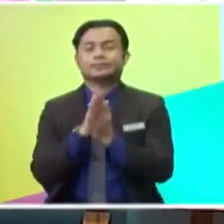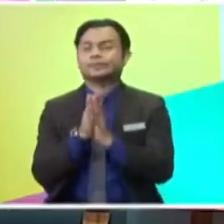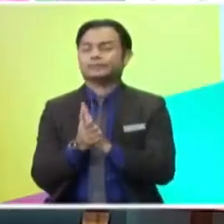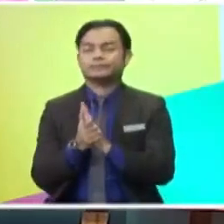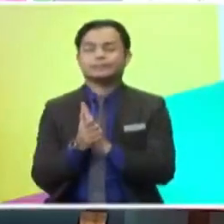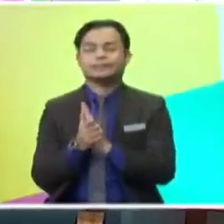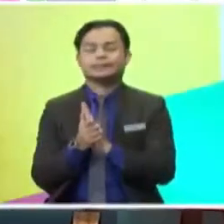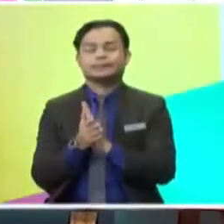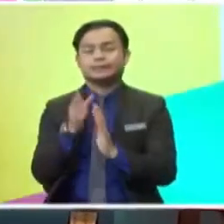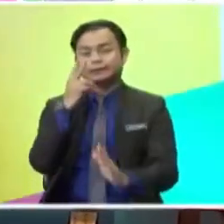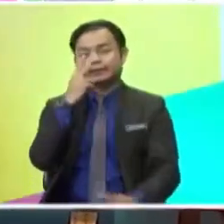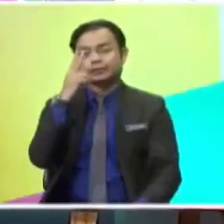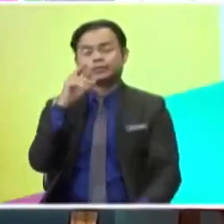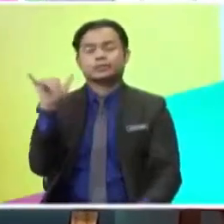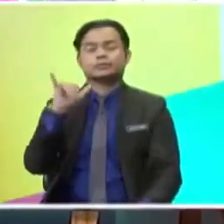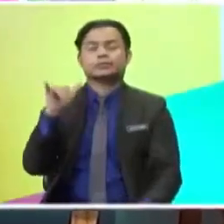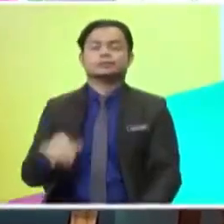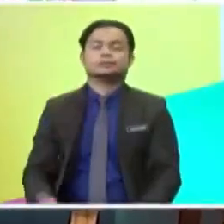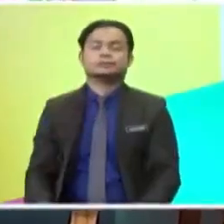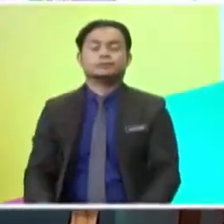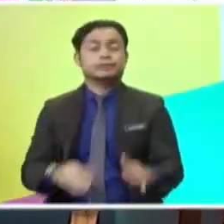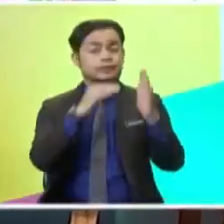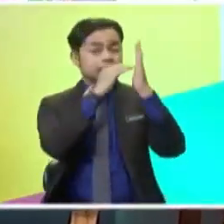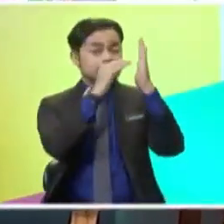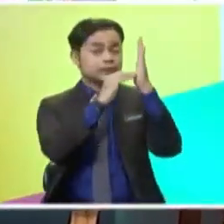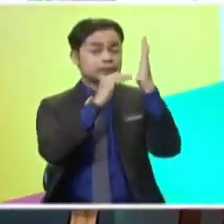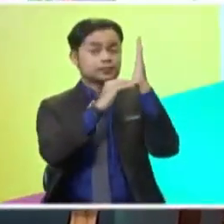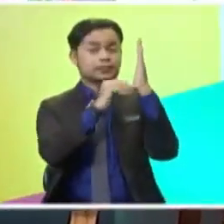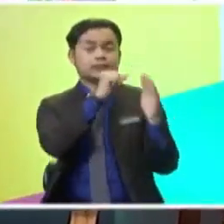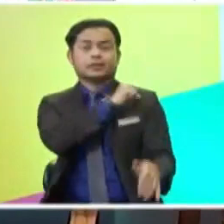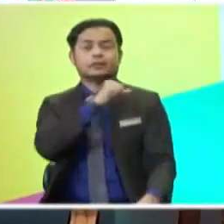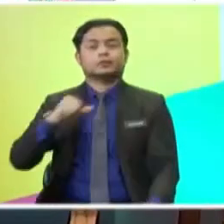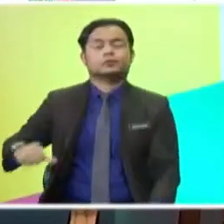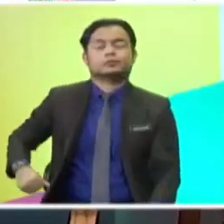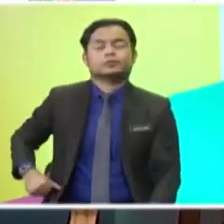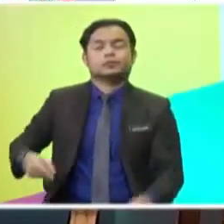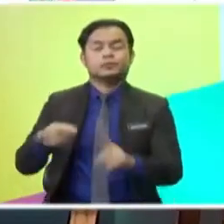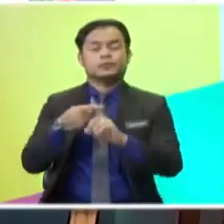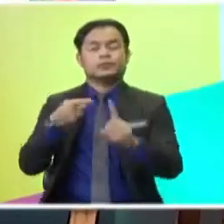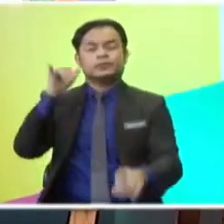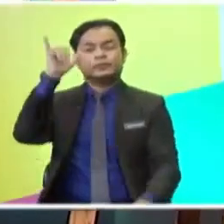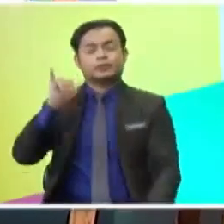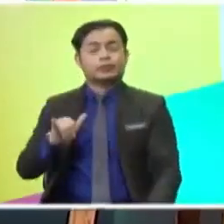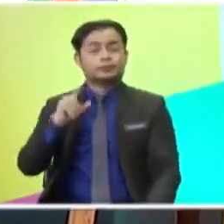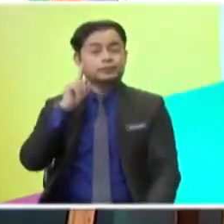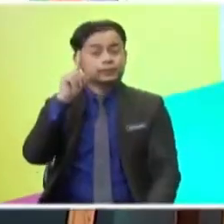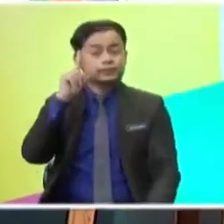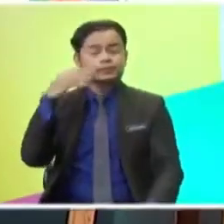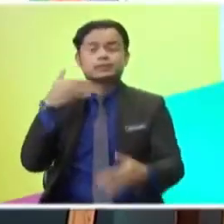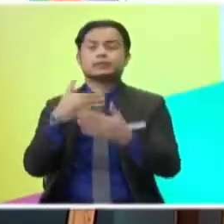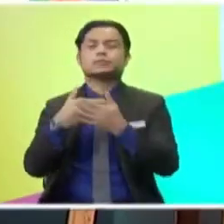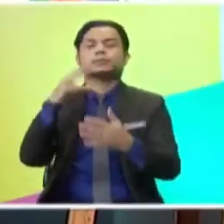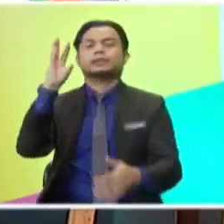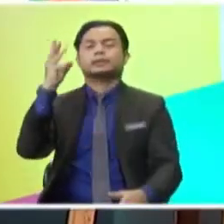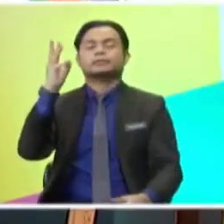cikgu, ya, kita ada senarai Sri Paduka Baginda yang di-Pertuan Agong daripada yang pertama hinggalah yang ke 16. Okey,